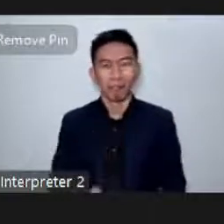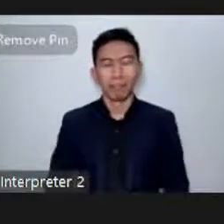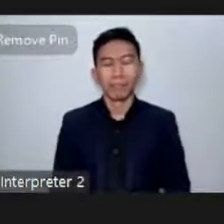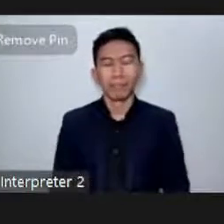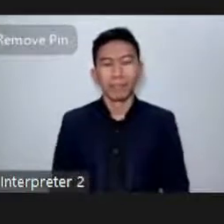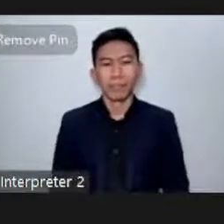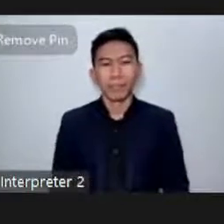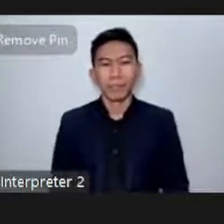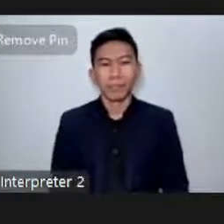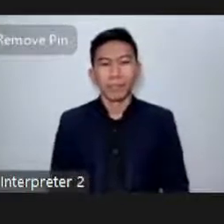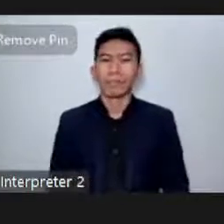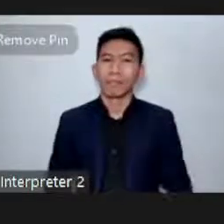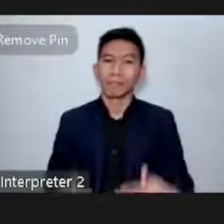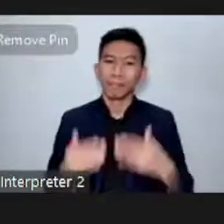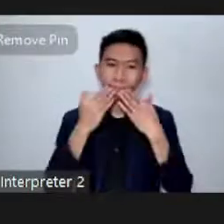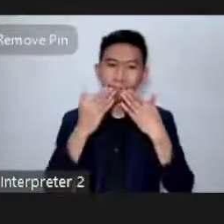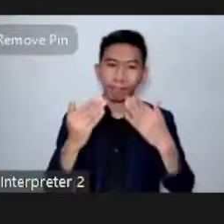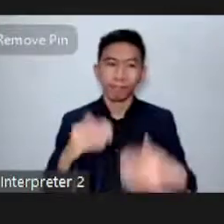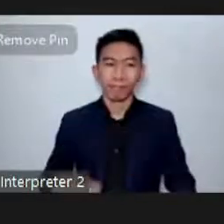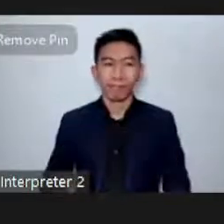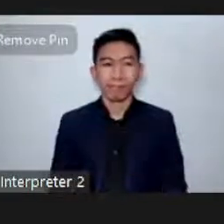Maraming salamat po.